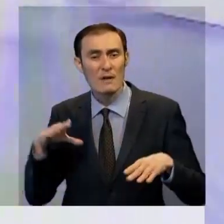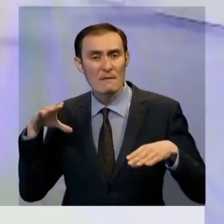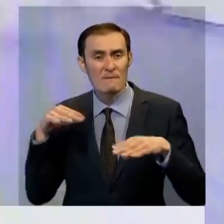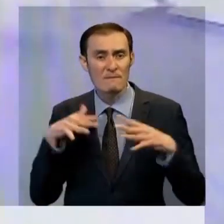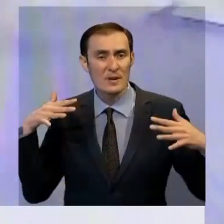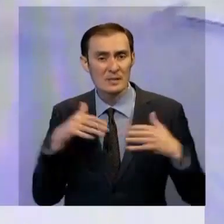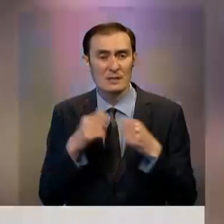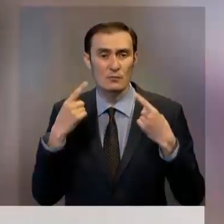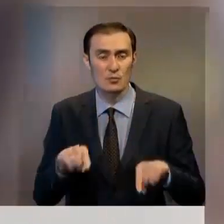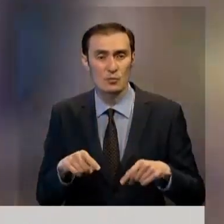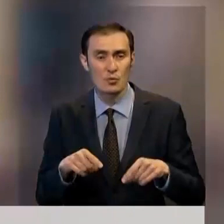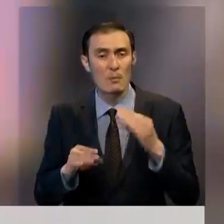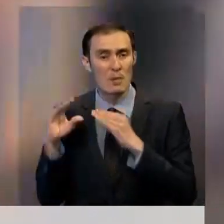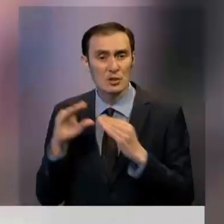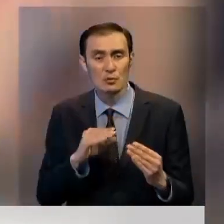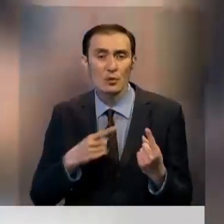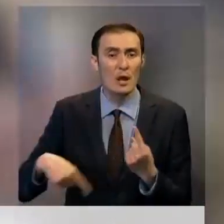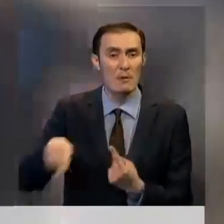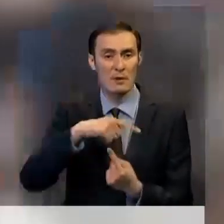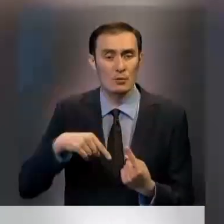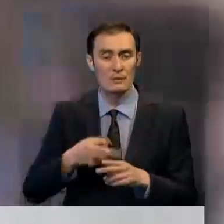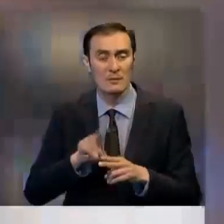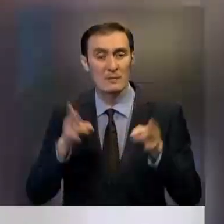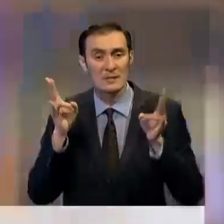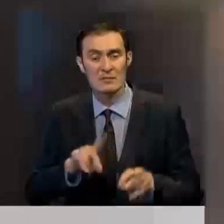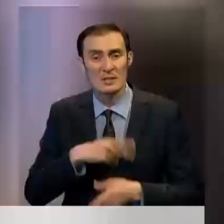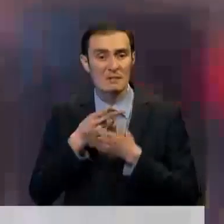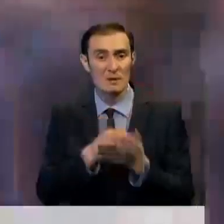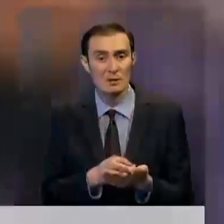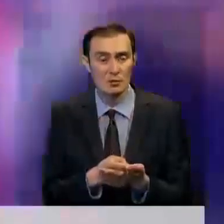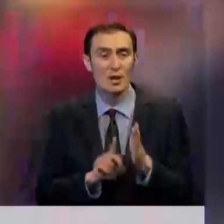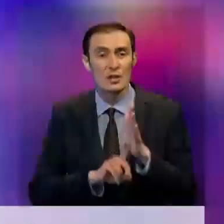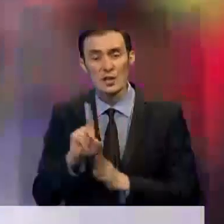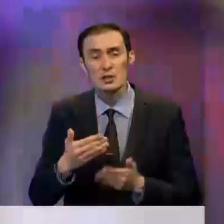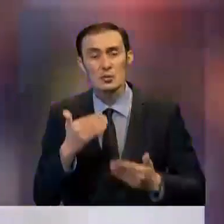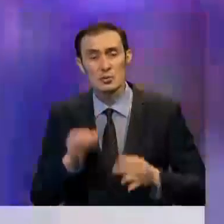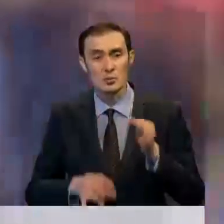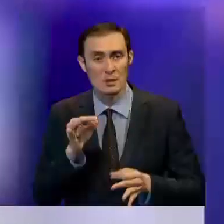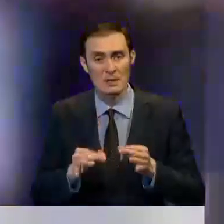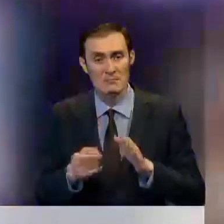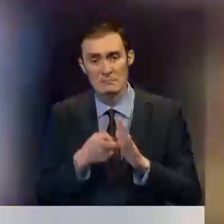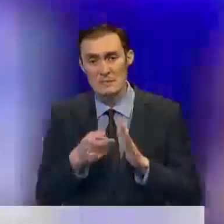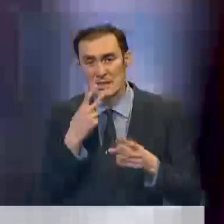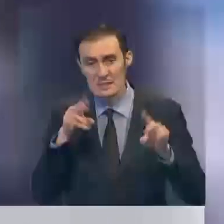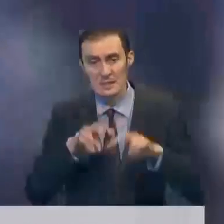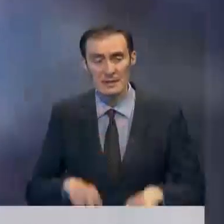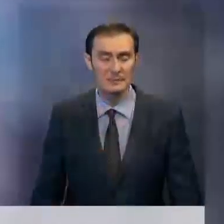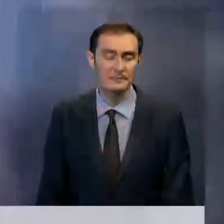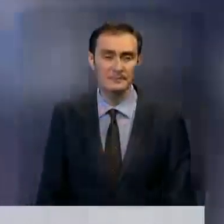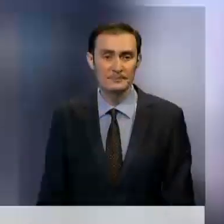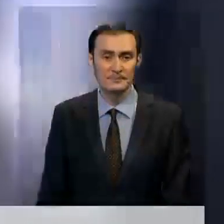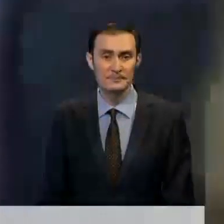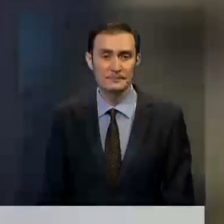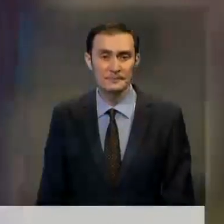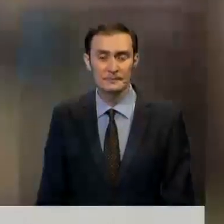врезается в другую машину, совершающую поворот. Пострадавших доставили в больницу. Начато досудебное расследование.